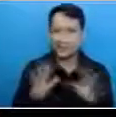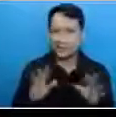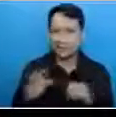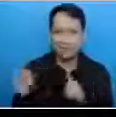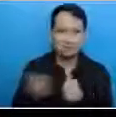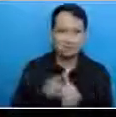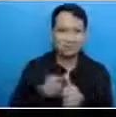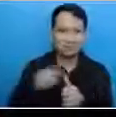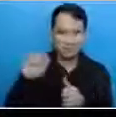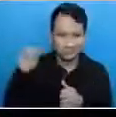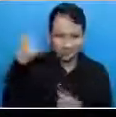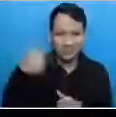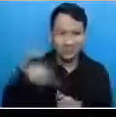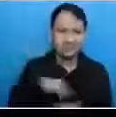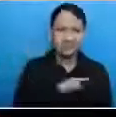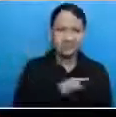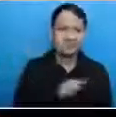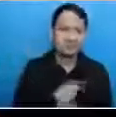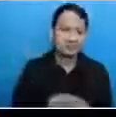Hi, baby. Anong name ni baby?